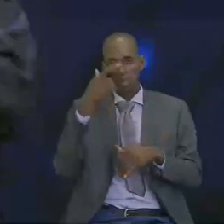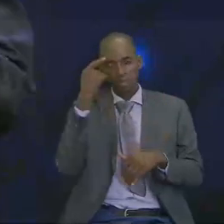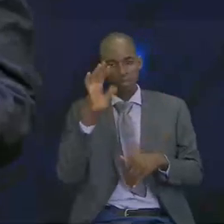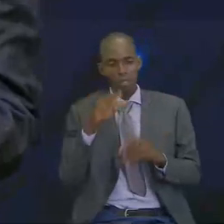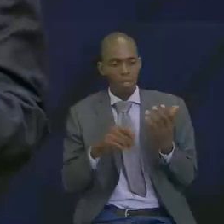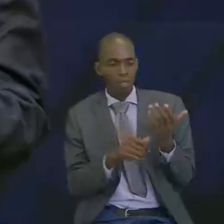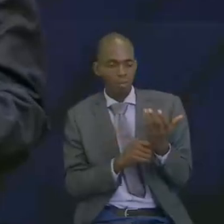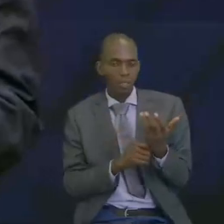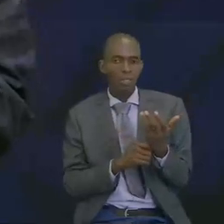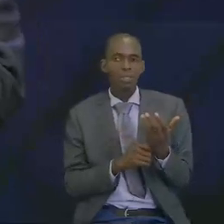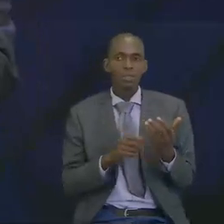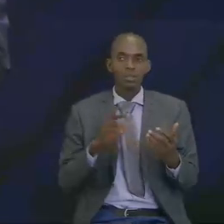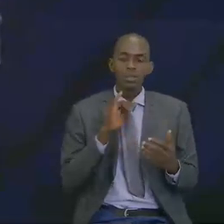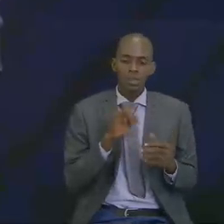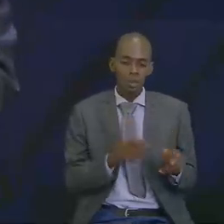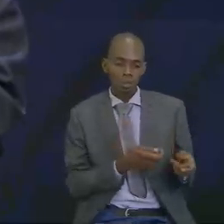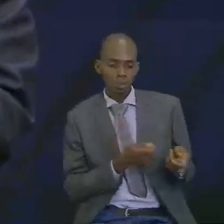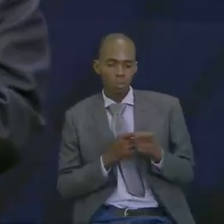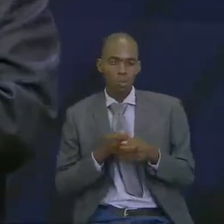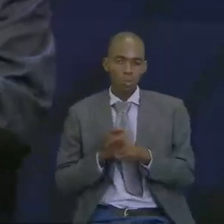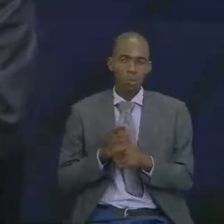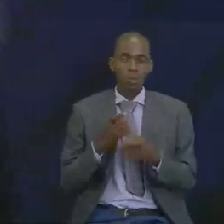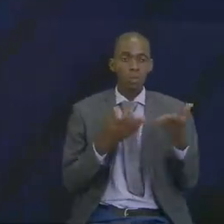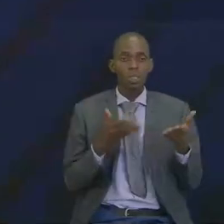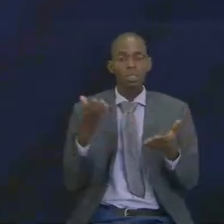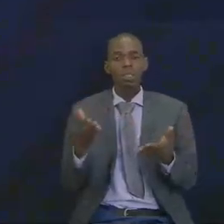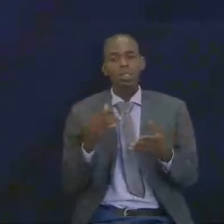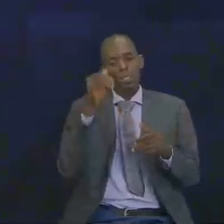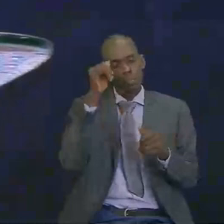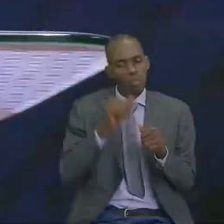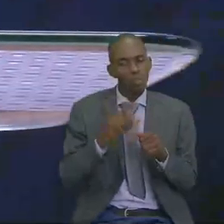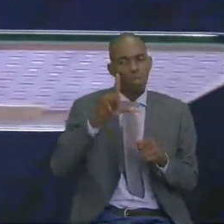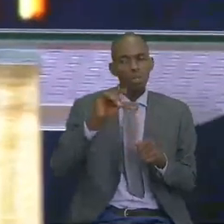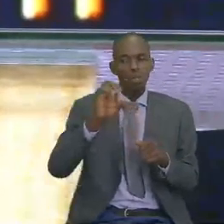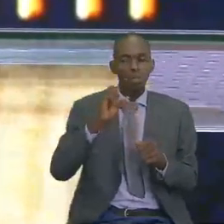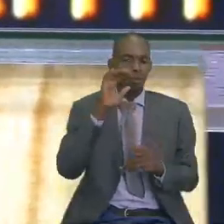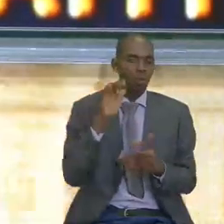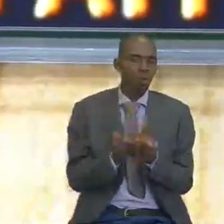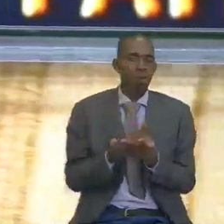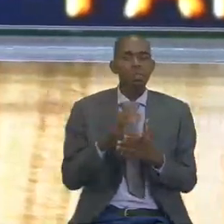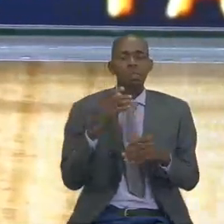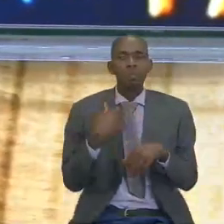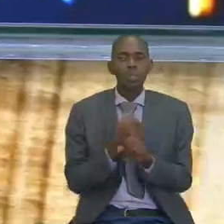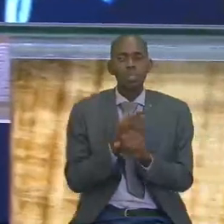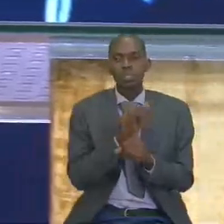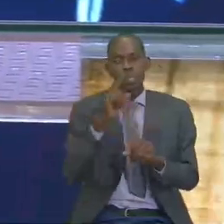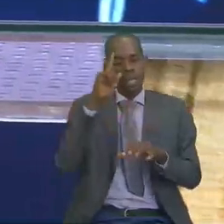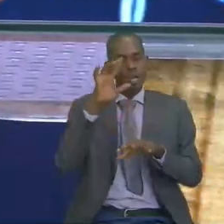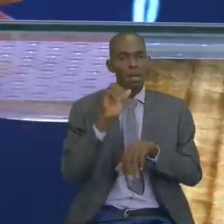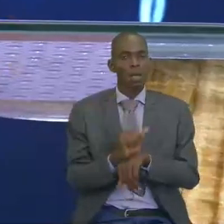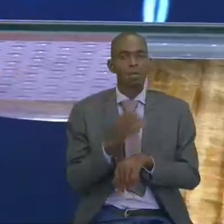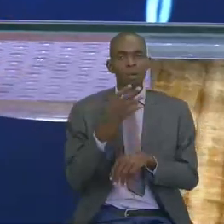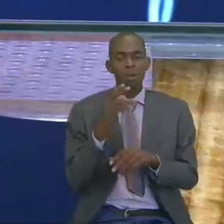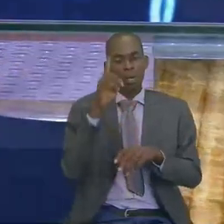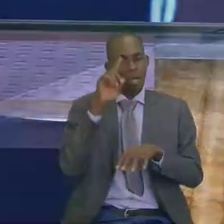Tu joues parce que ta chair te pousse, te tire par-ci, par-là. Souvenez-vous de la femme de Lot. Oui,